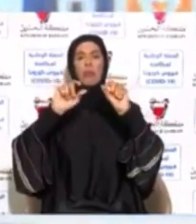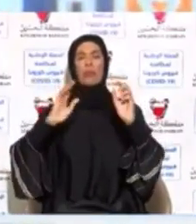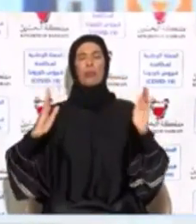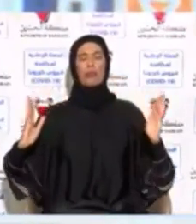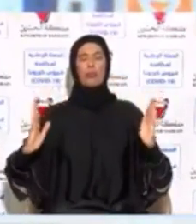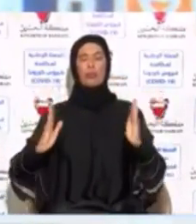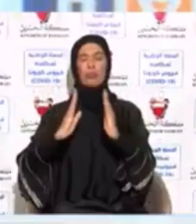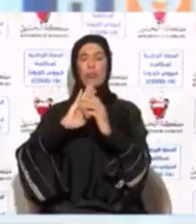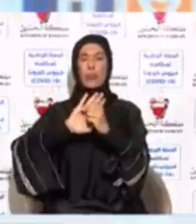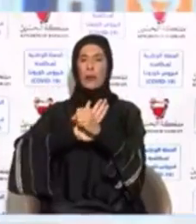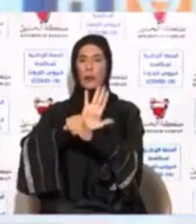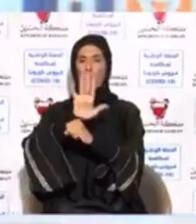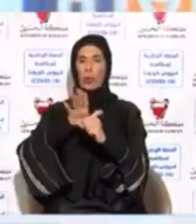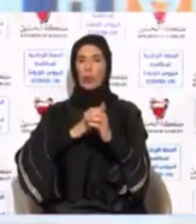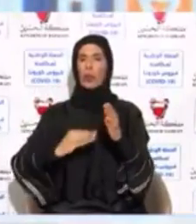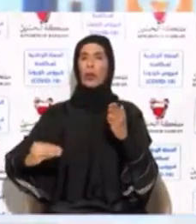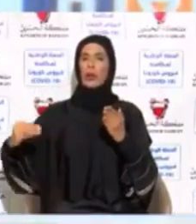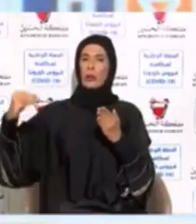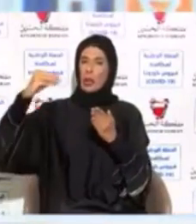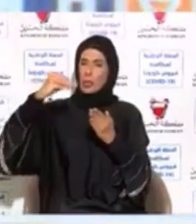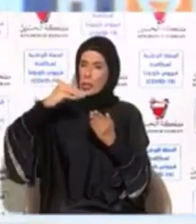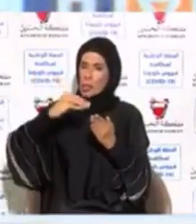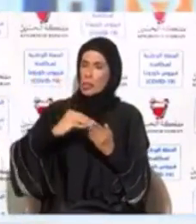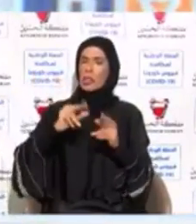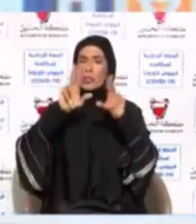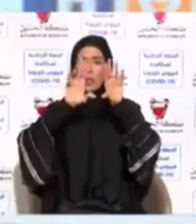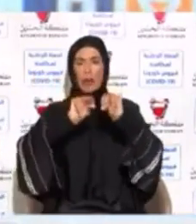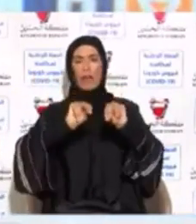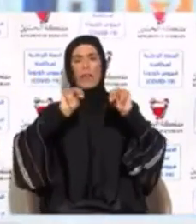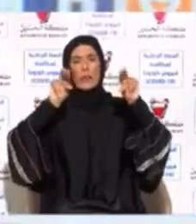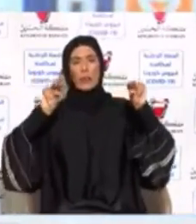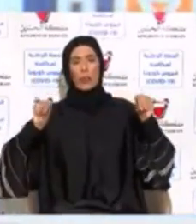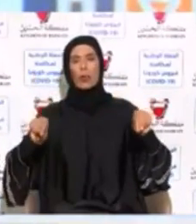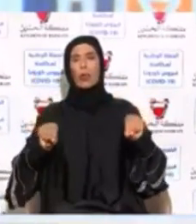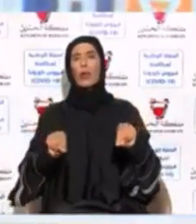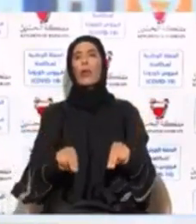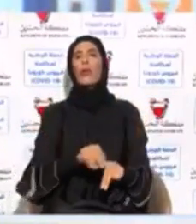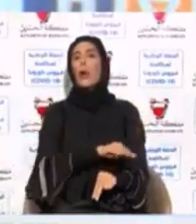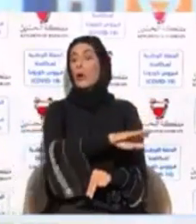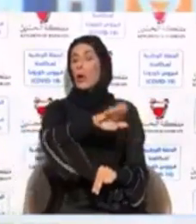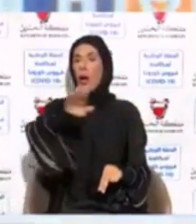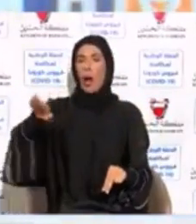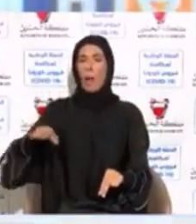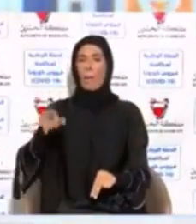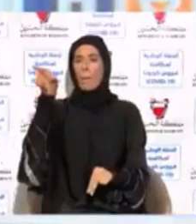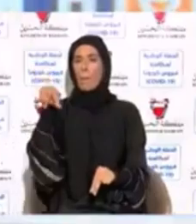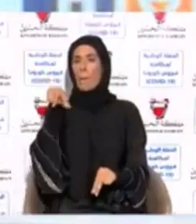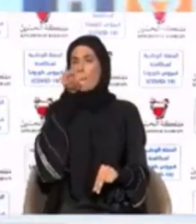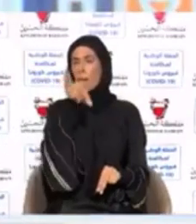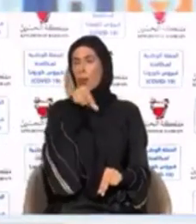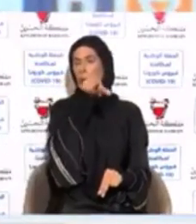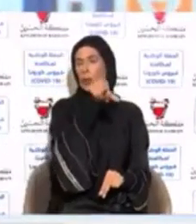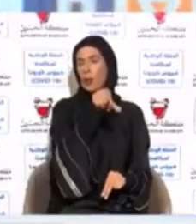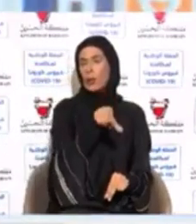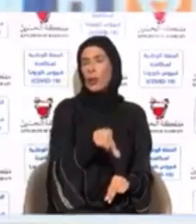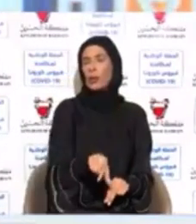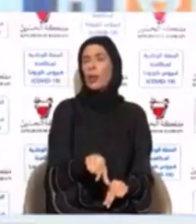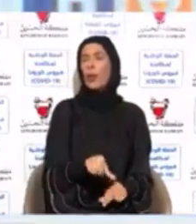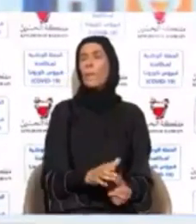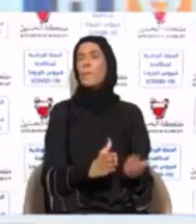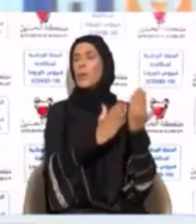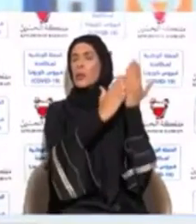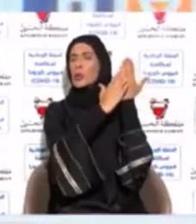كورونا، ولتعزيز ما وصلنا إليه من مستوى يجب على كل فرد التحلي